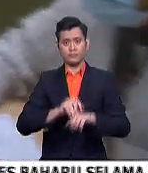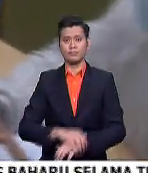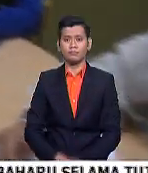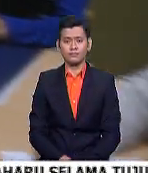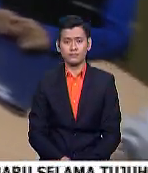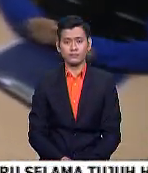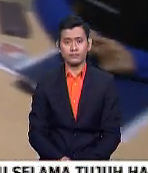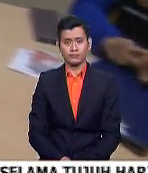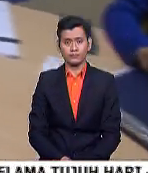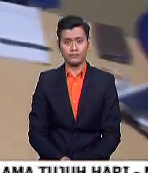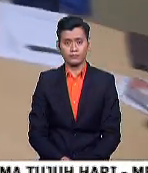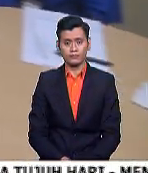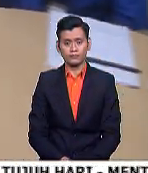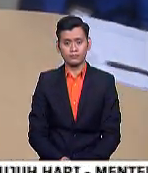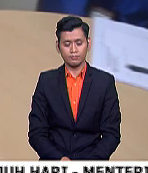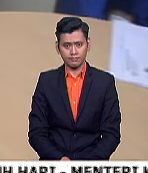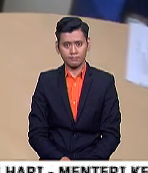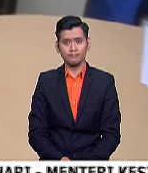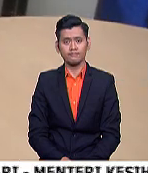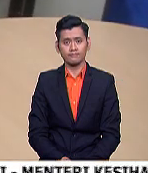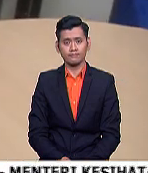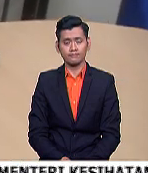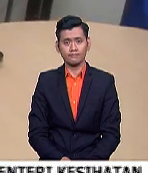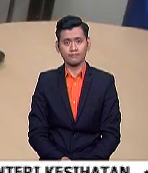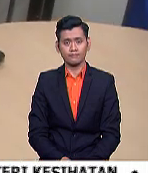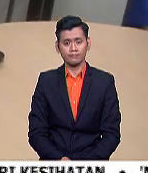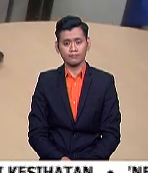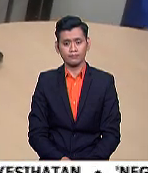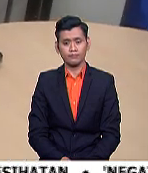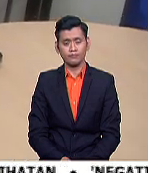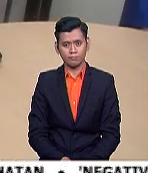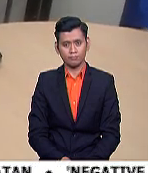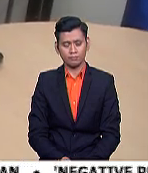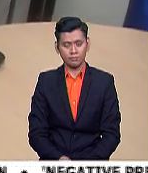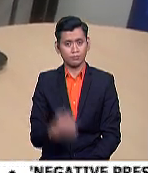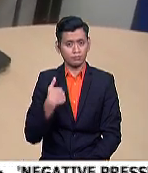ini akan diberikan ganjaran syahid insyaAllah.